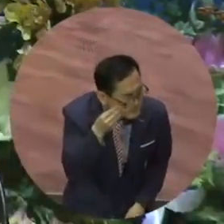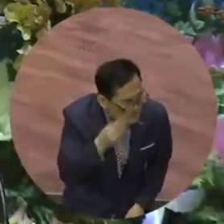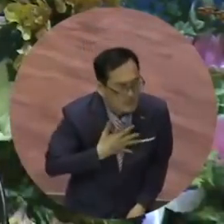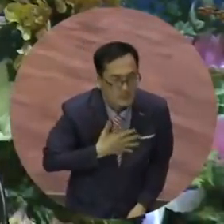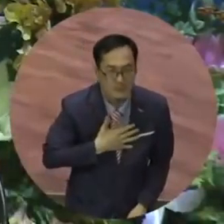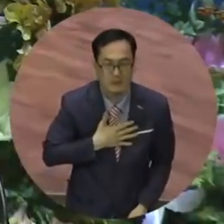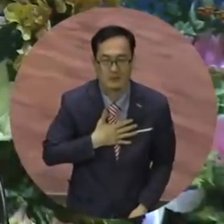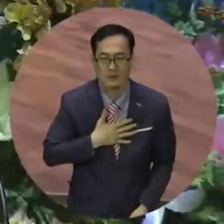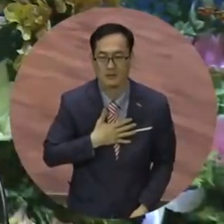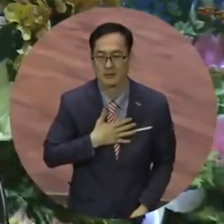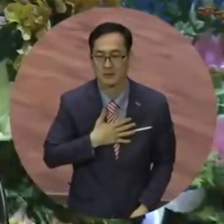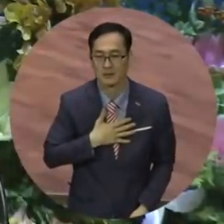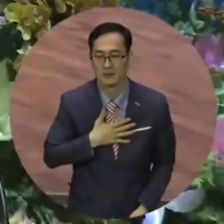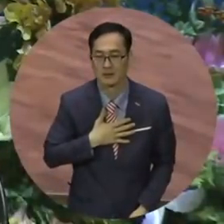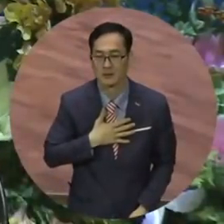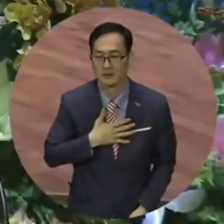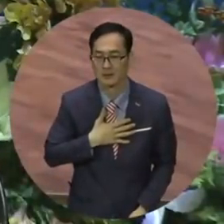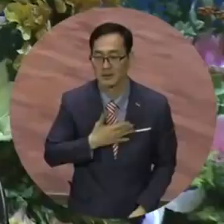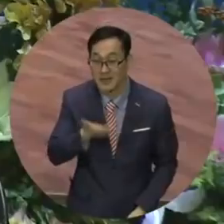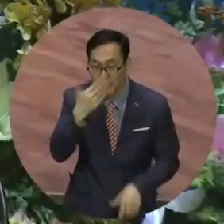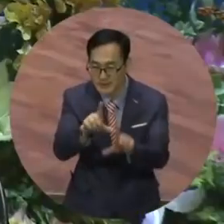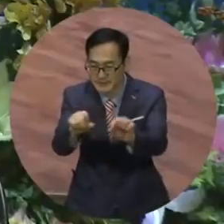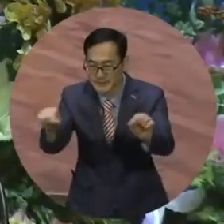절합니다. 음식 앞에.